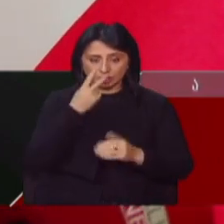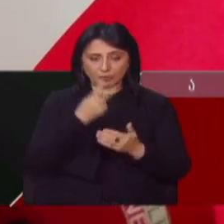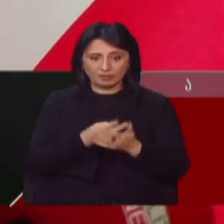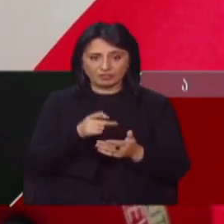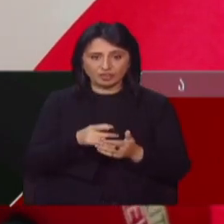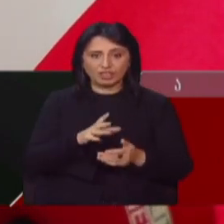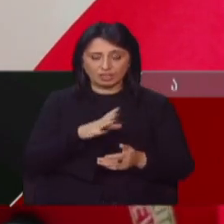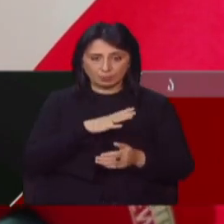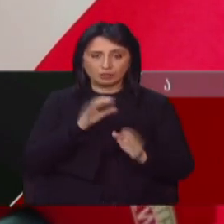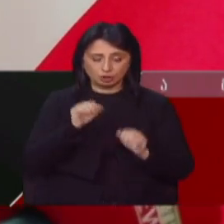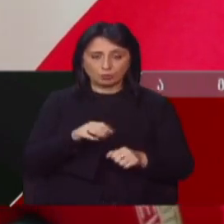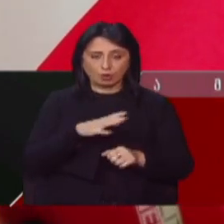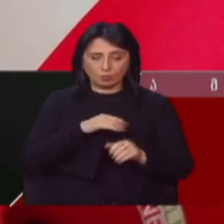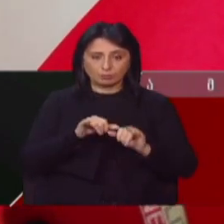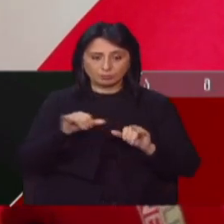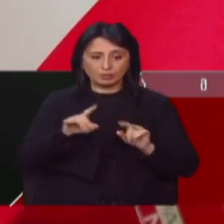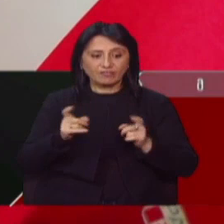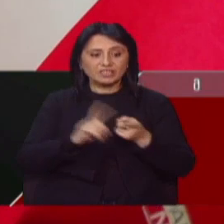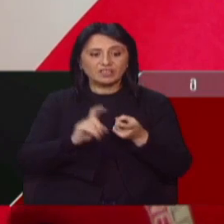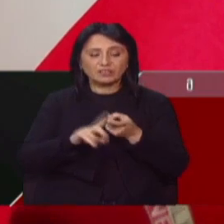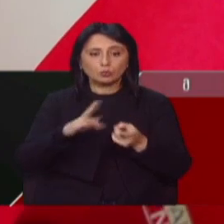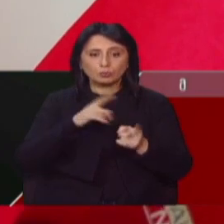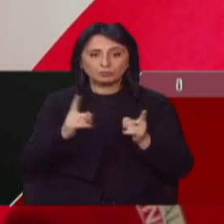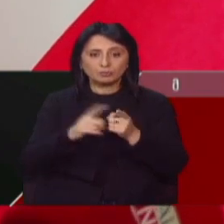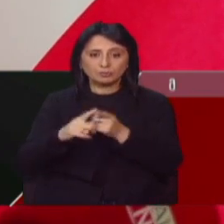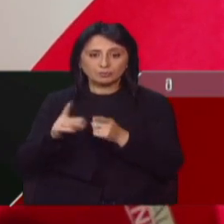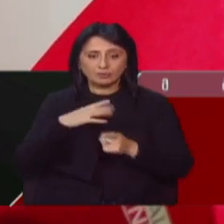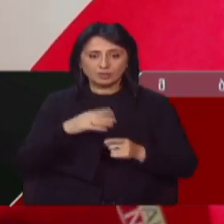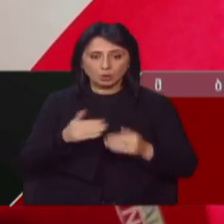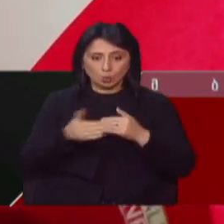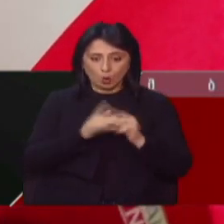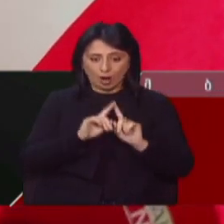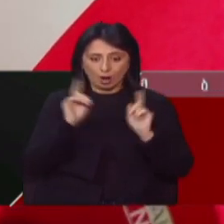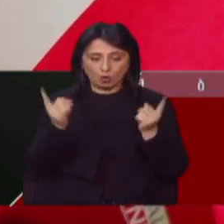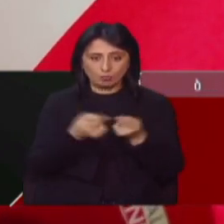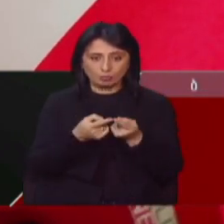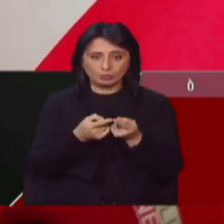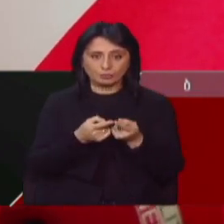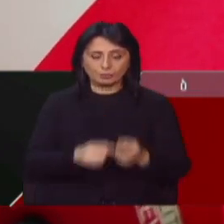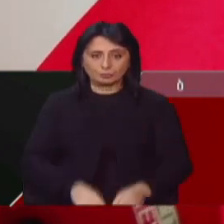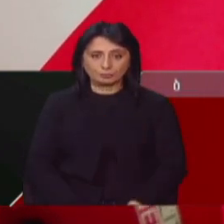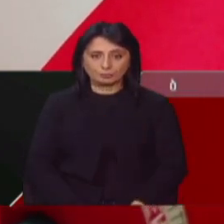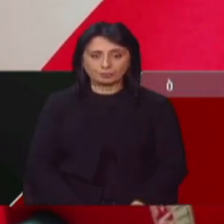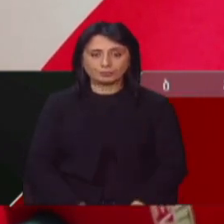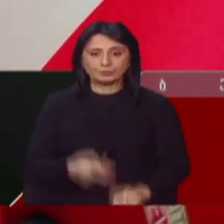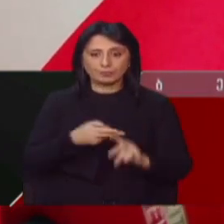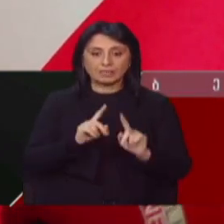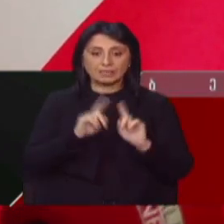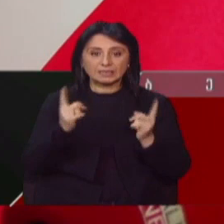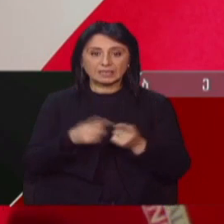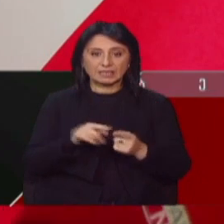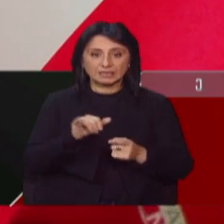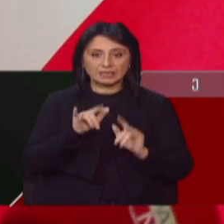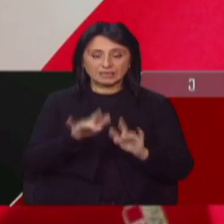შემხებლობაში ყოფილი შეიძლება ყოფილი იყვნენ მასთან. ეს არის უახლოესი პირთაწყრი, ასევე ის წრე,